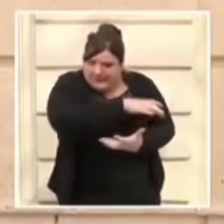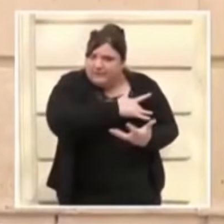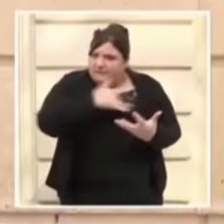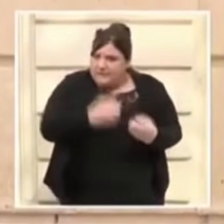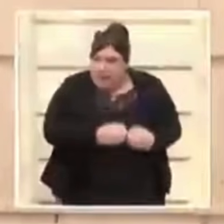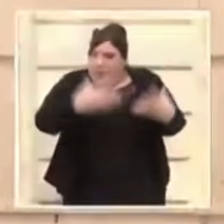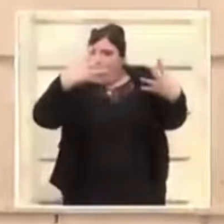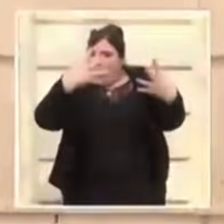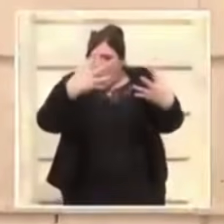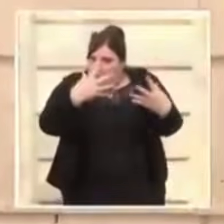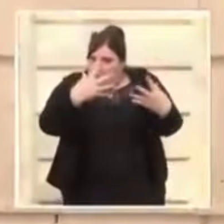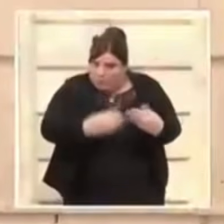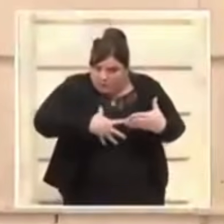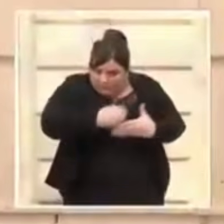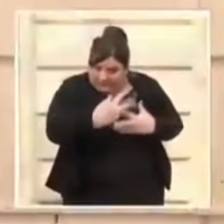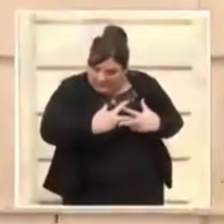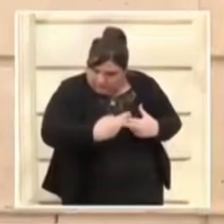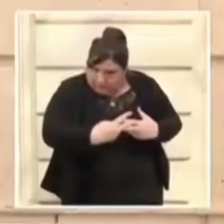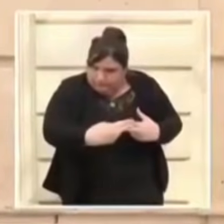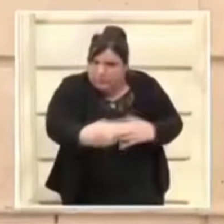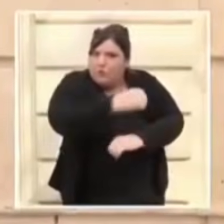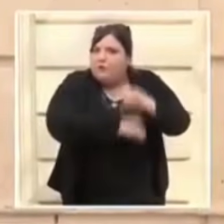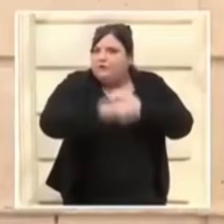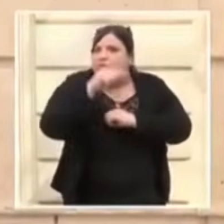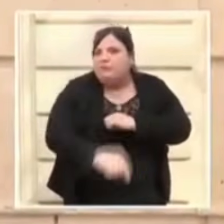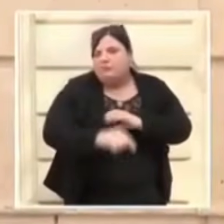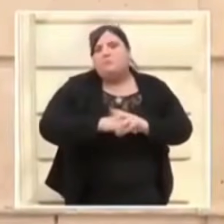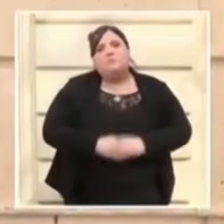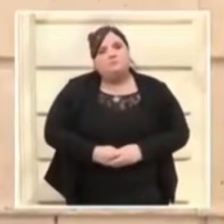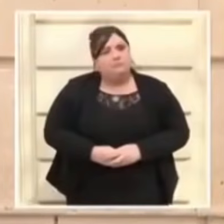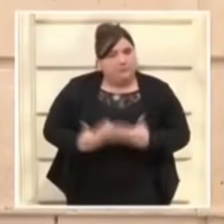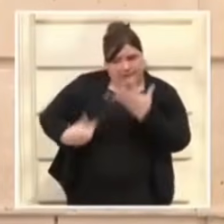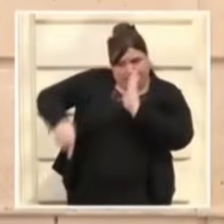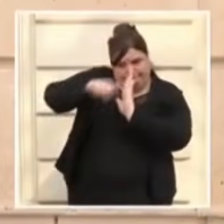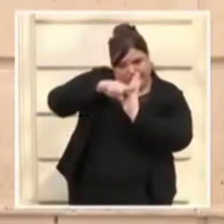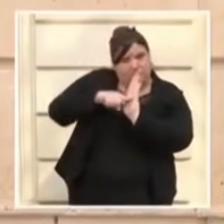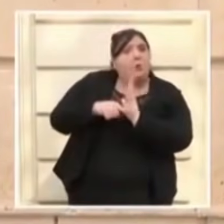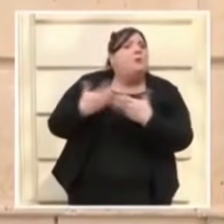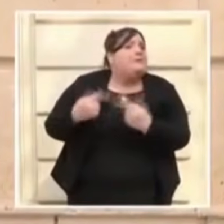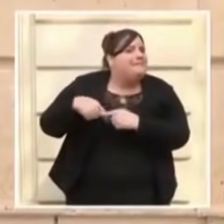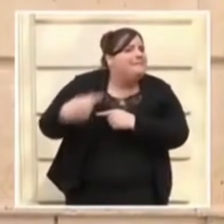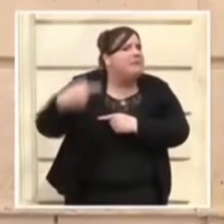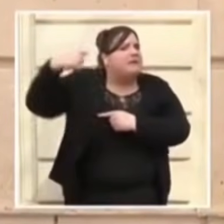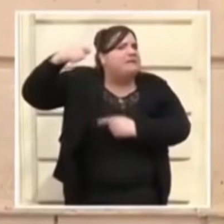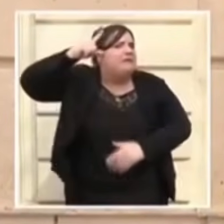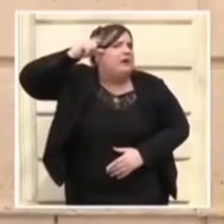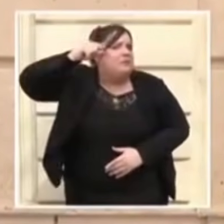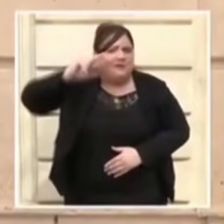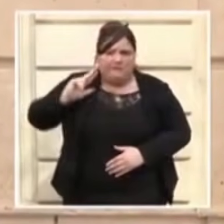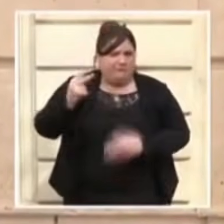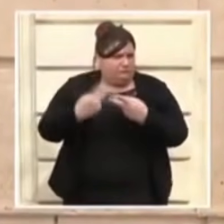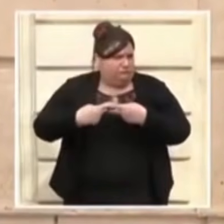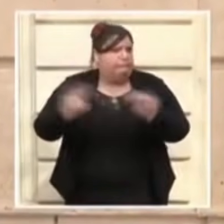et phasée dont les éléments seront présentés par le président de la République très prochainement,